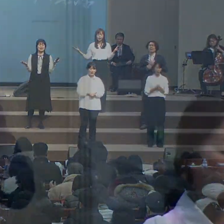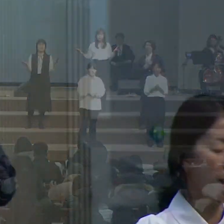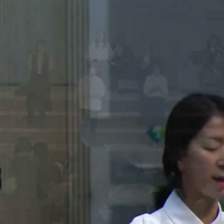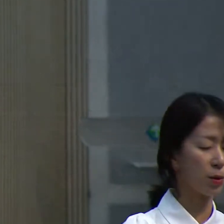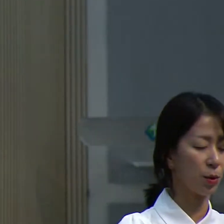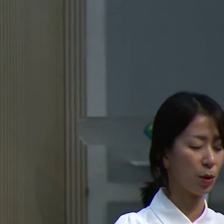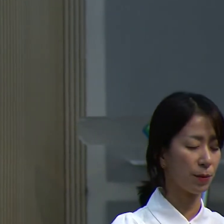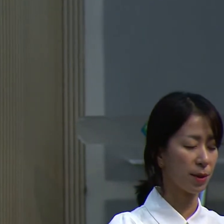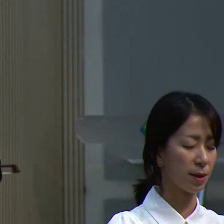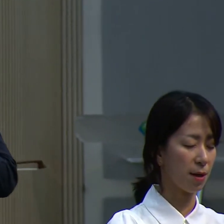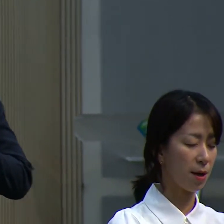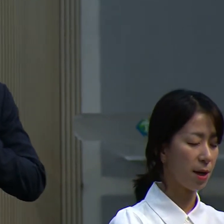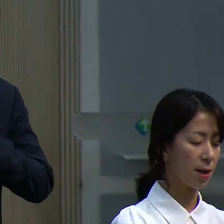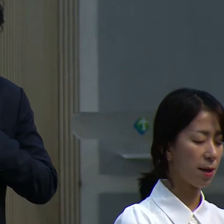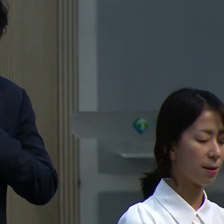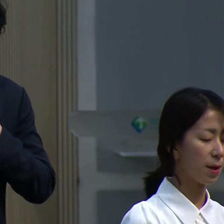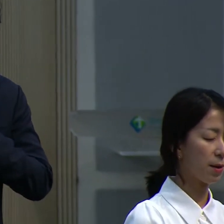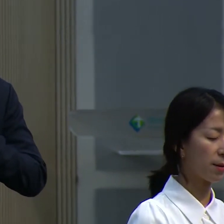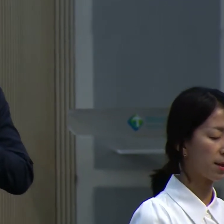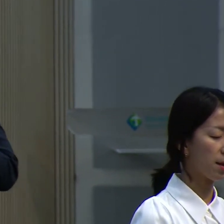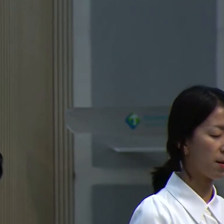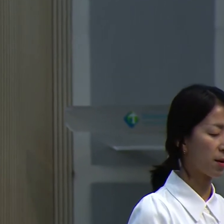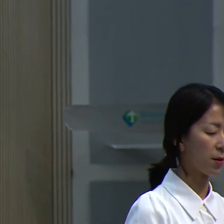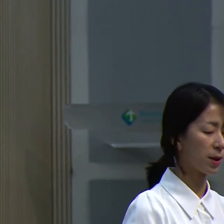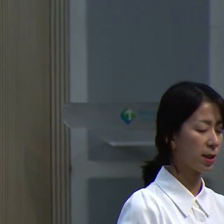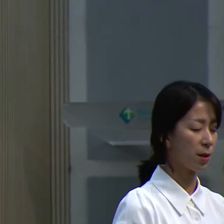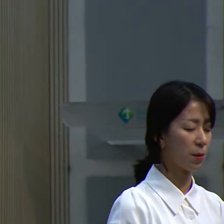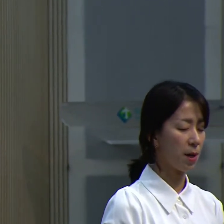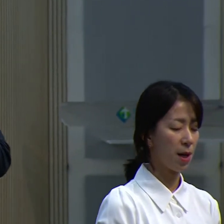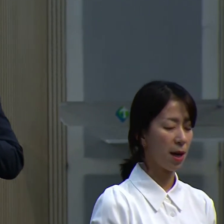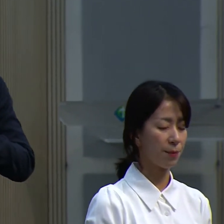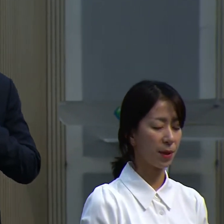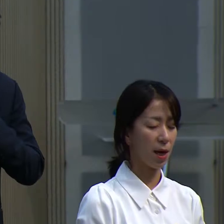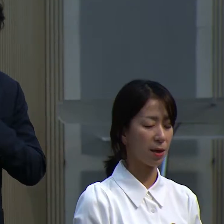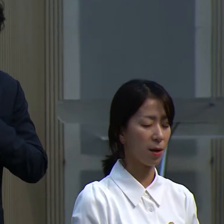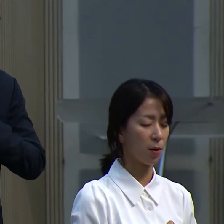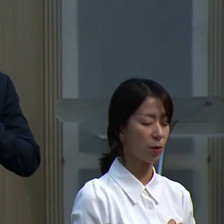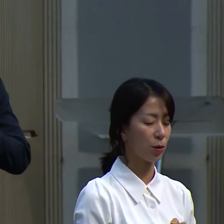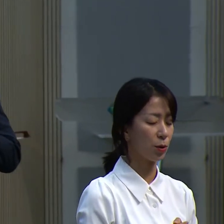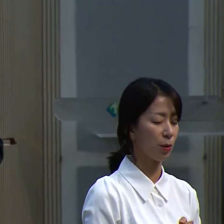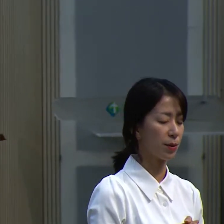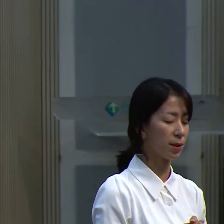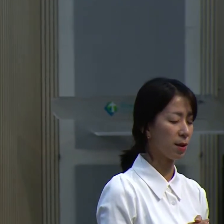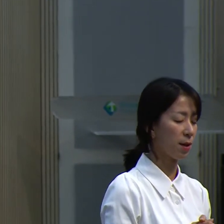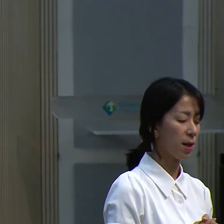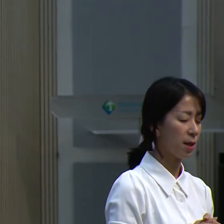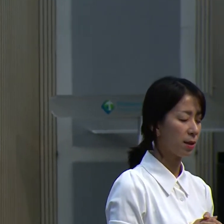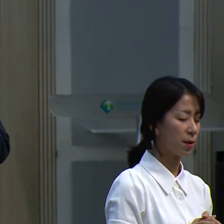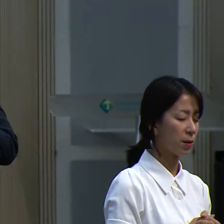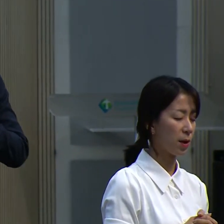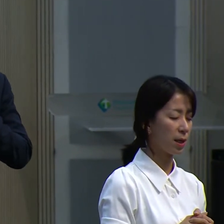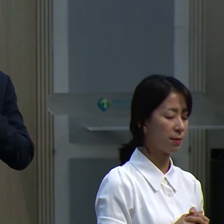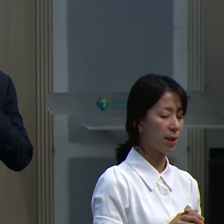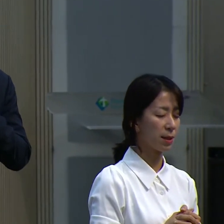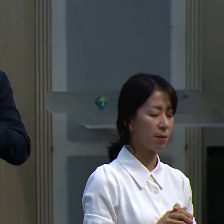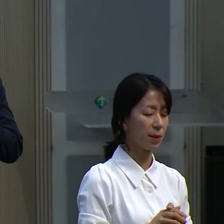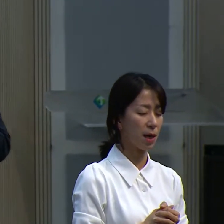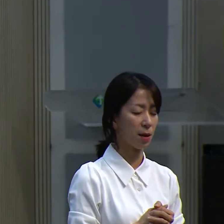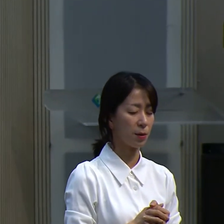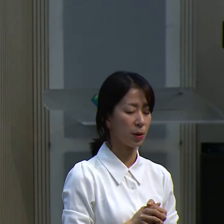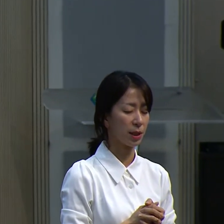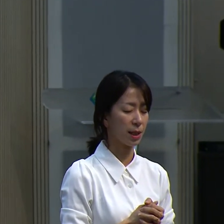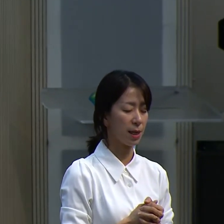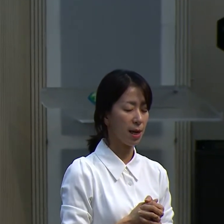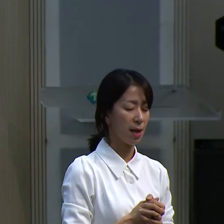엘사다의 전능의 하나님의 은혜가 하나님 모든 심령 가운데 임할 수 있도록 인도하여 주시옵소서. 말씀 전하시는 담임 목사님